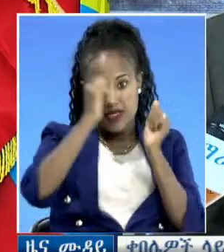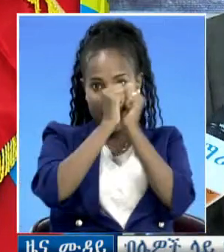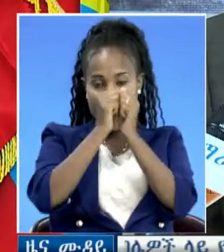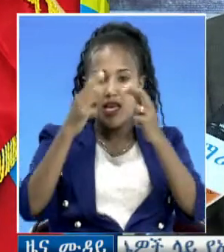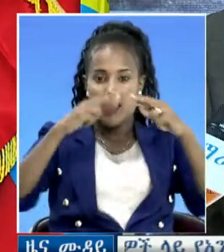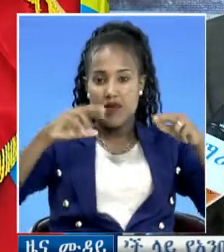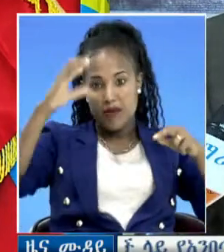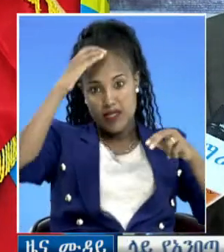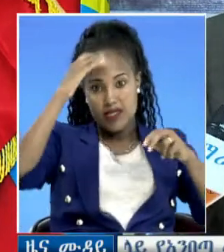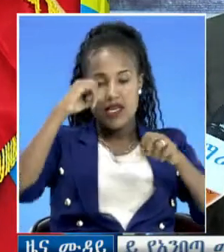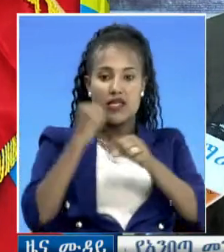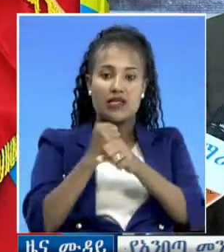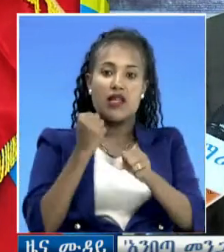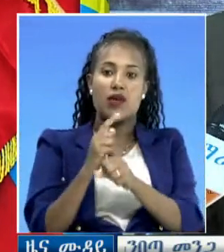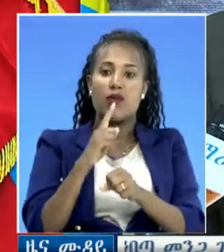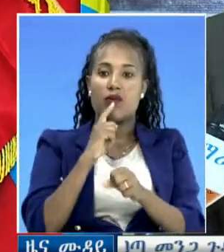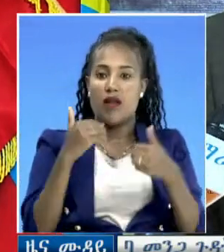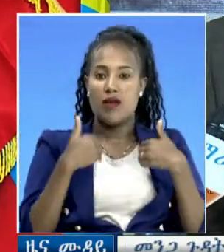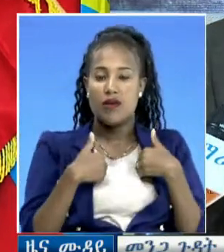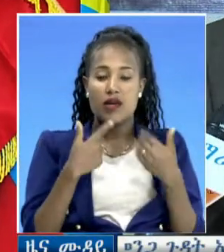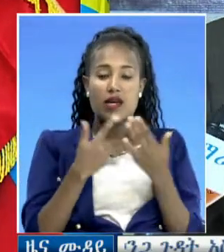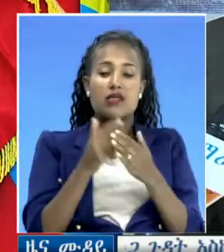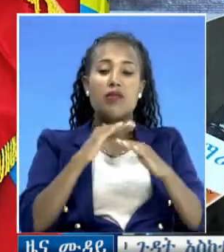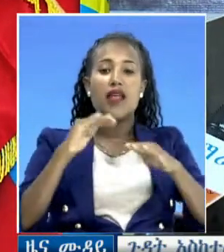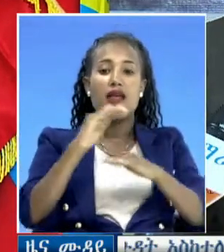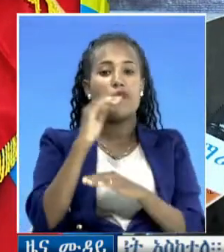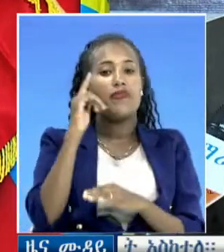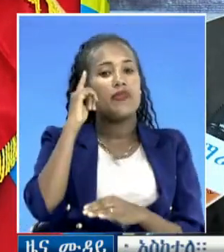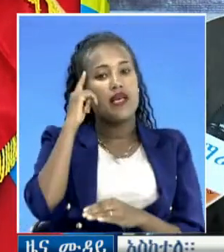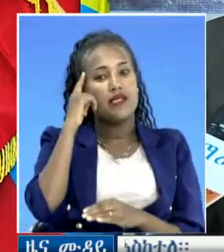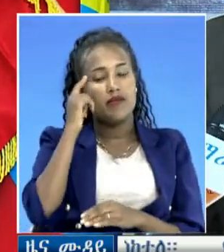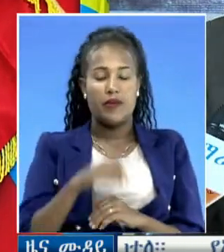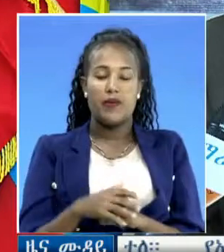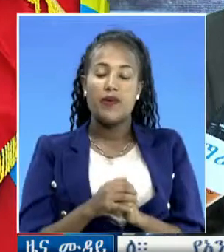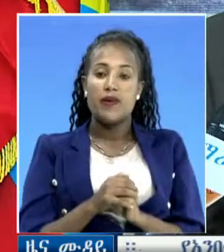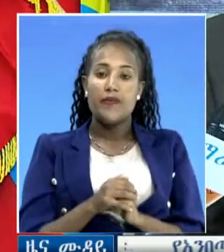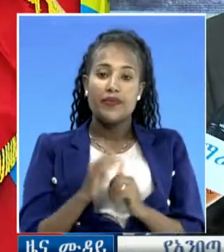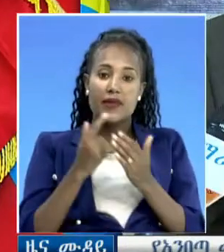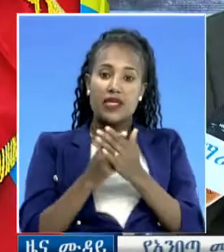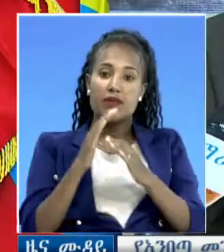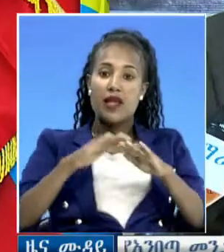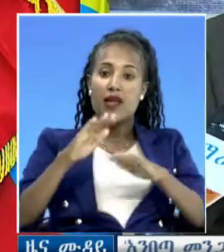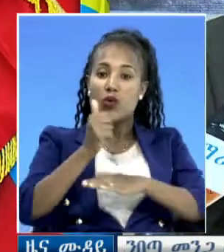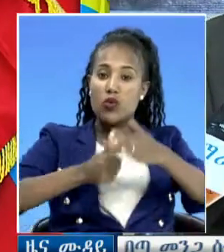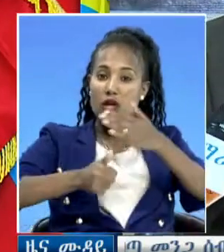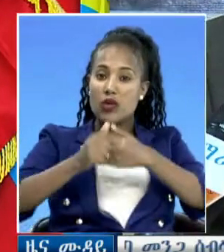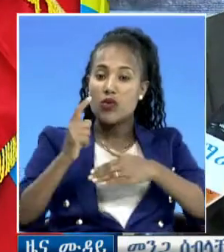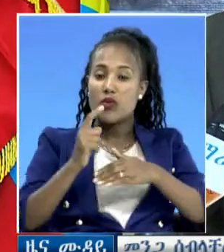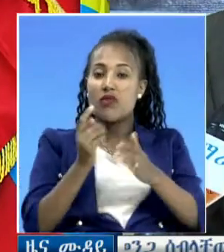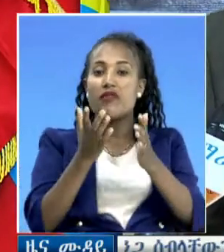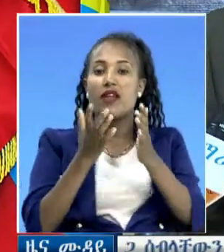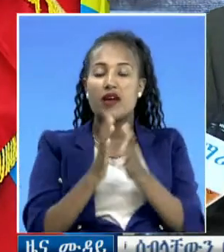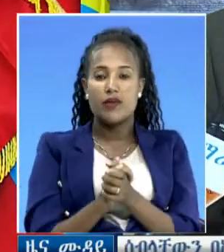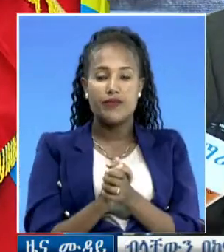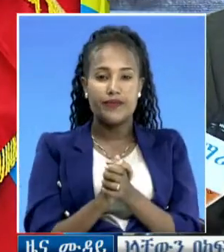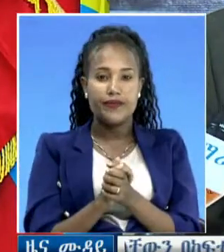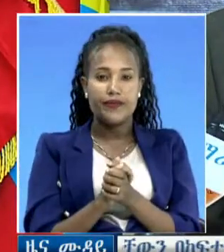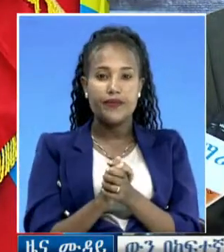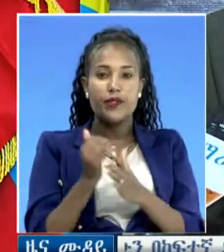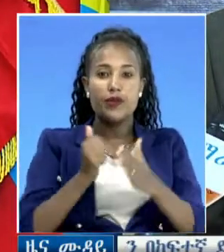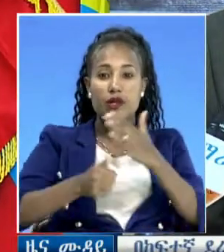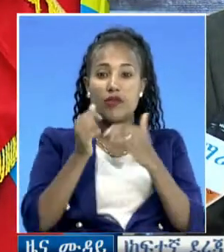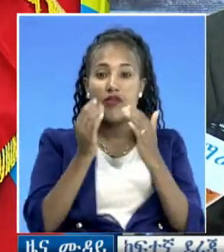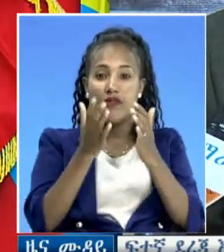ከፌዴራል መንግስት ጋር ሆነን ስራ እየሰራን ነው ያለነው። ከዚህ በላይ ነው የሚታሰበው ባይዘወይ ከዚህ በላይ ነው ጉዳቱ እንዲሆን የሚፈለገው። ጉዳቱ